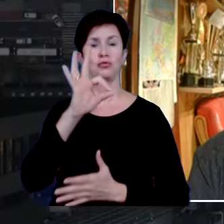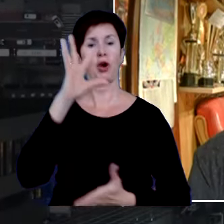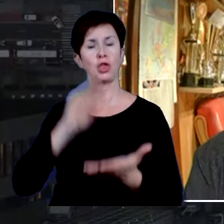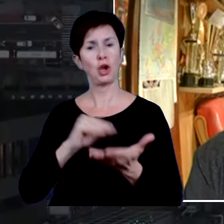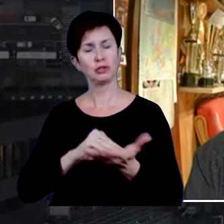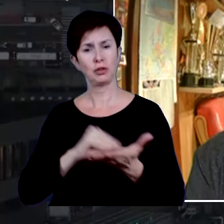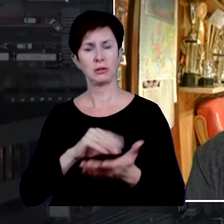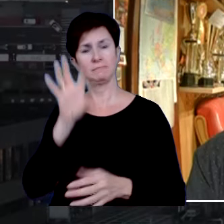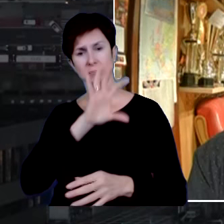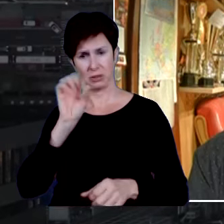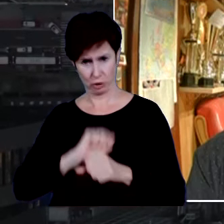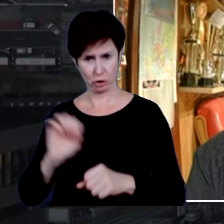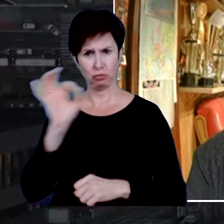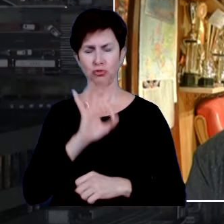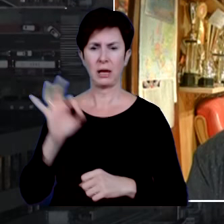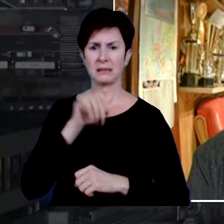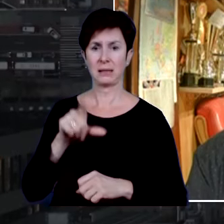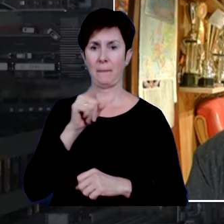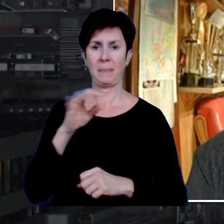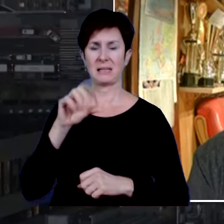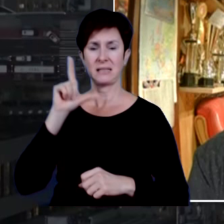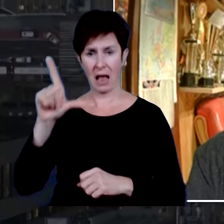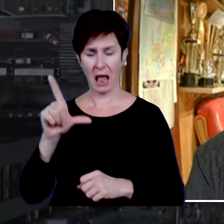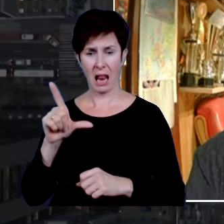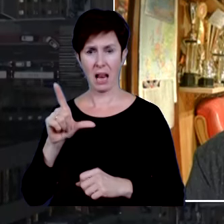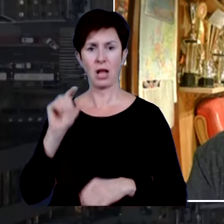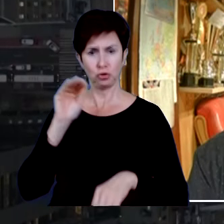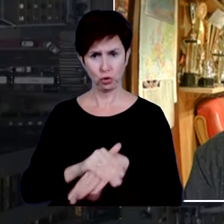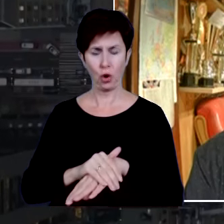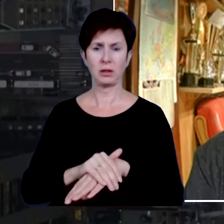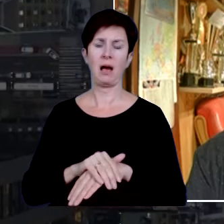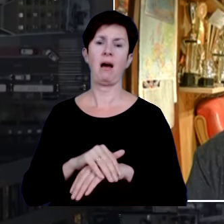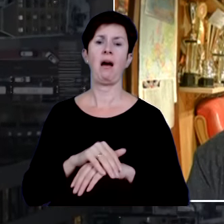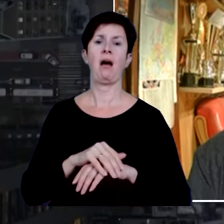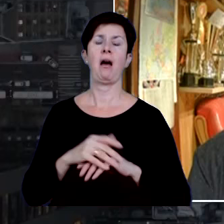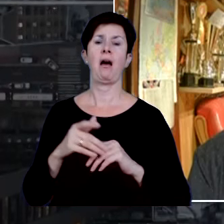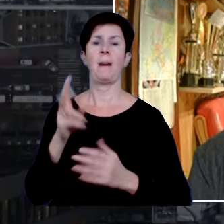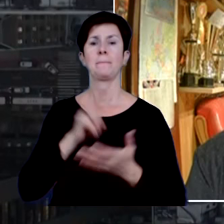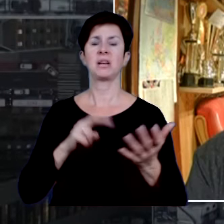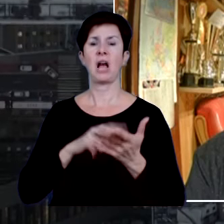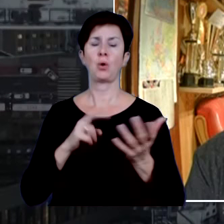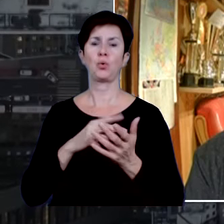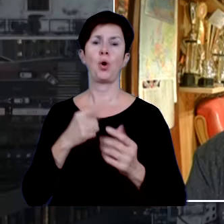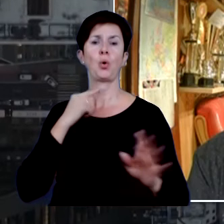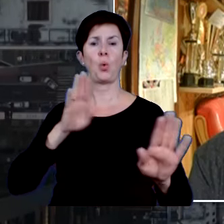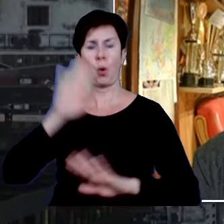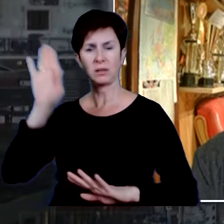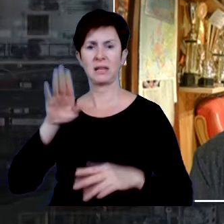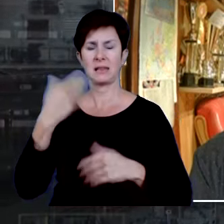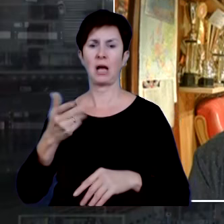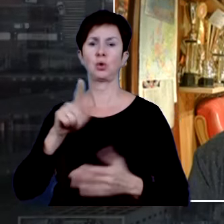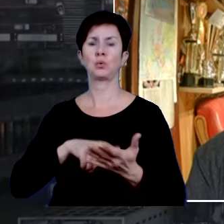szansa, że ten PSL w tym rządzie da zielone światło, czyli da tę brakującą większość, żeby przepchnąć aborcję i żeby